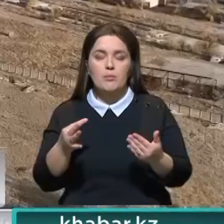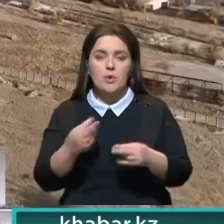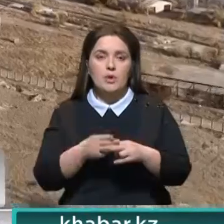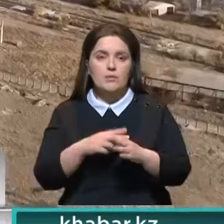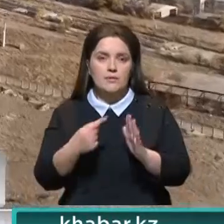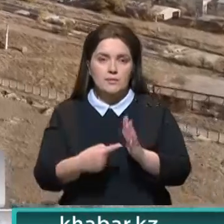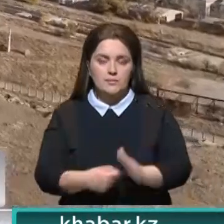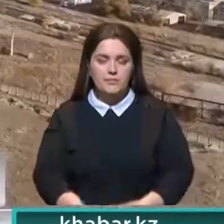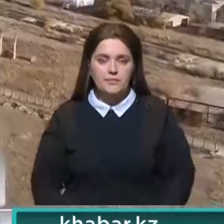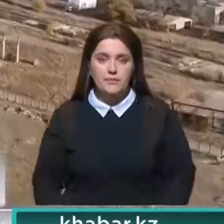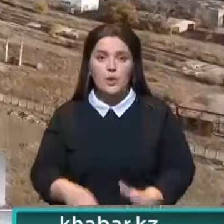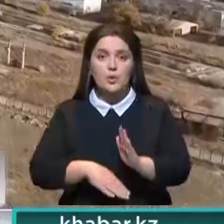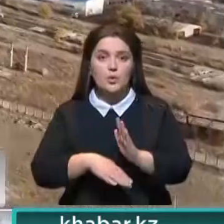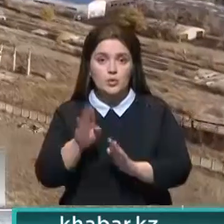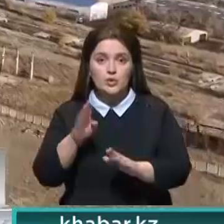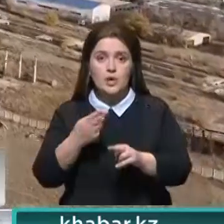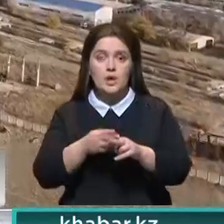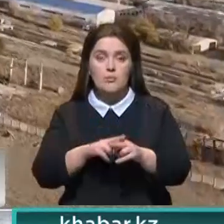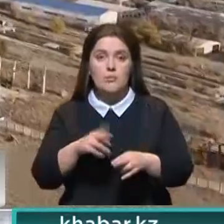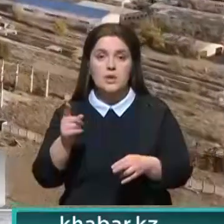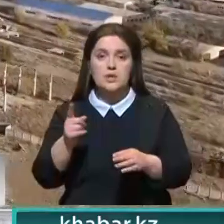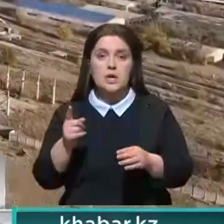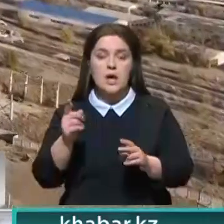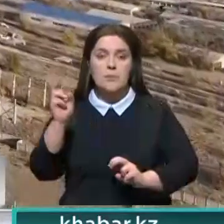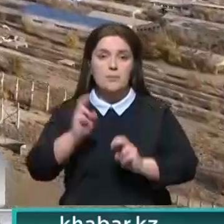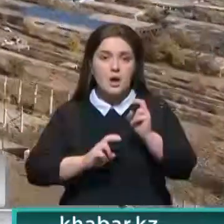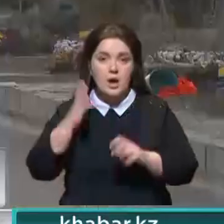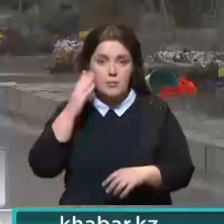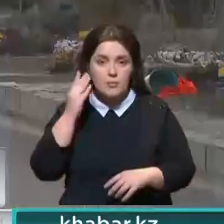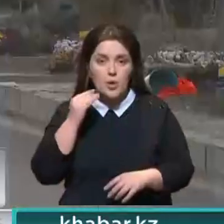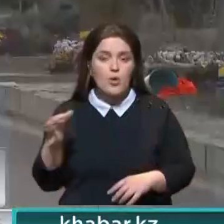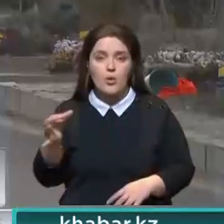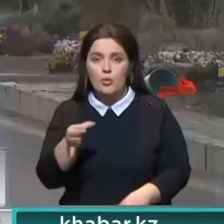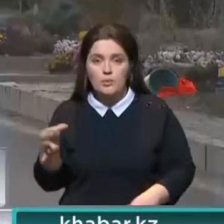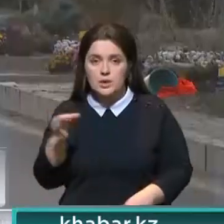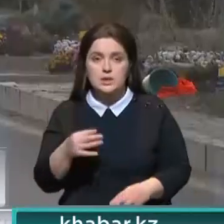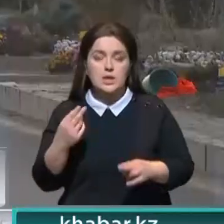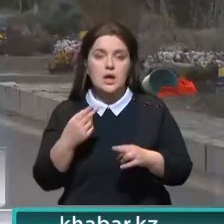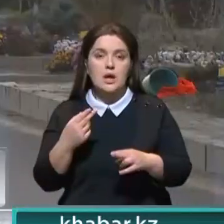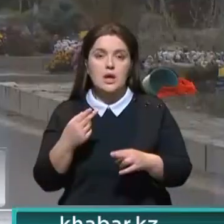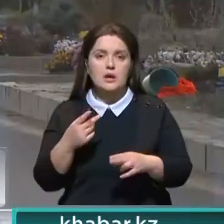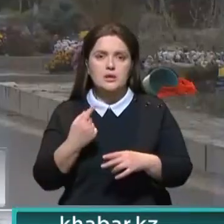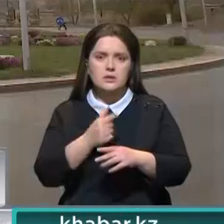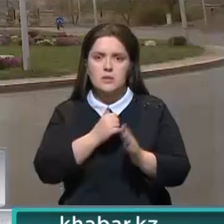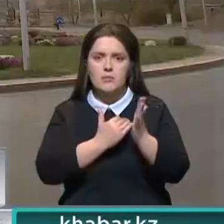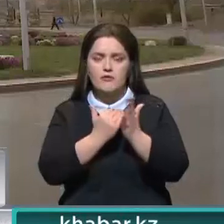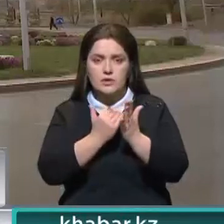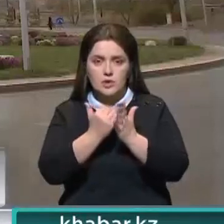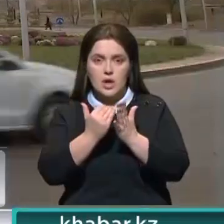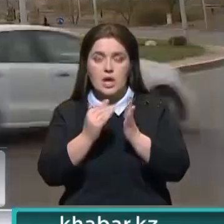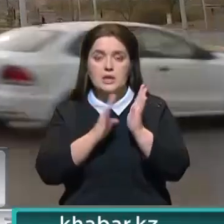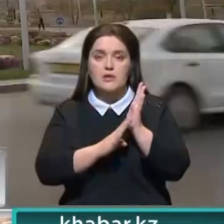вопросу. Намного лучше дела обстоят в регионе с промышленностью. В Алматинской области доля обрабатывающего сектора одна из самых высоких в стране